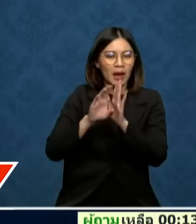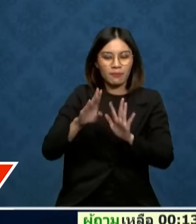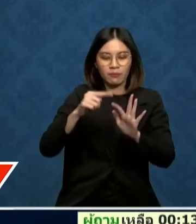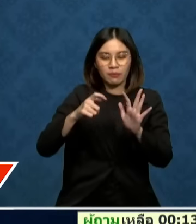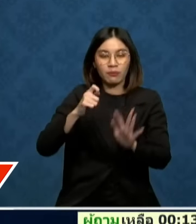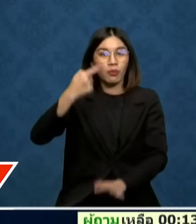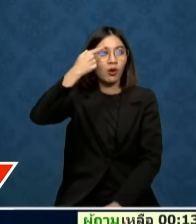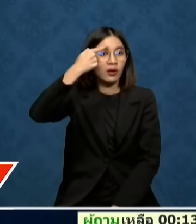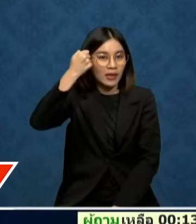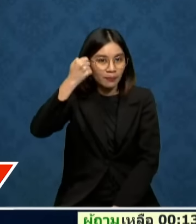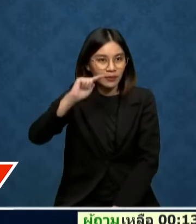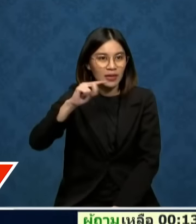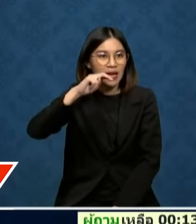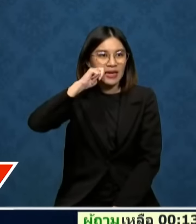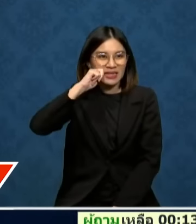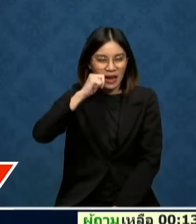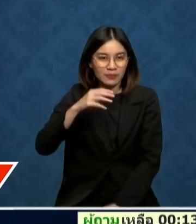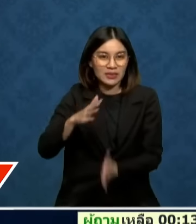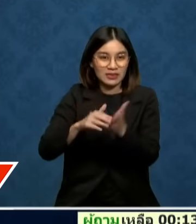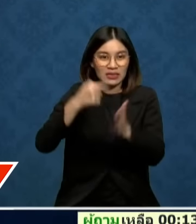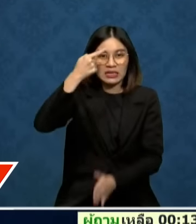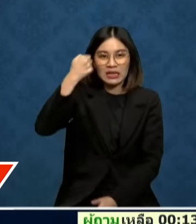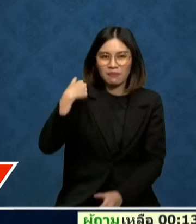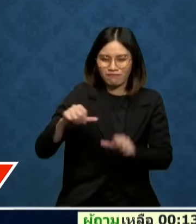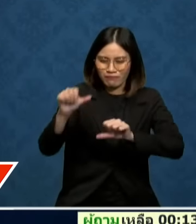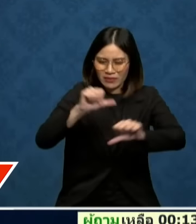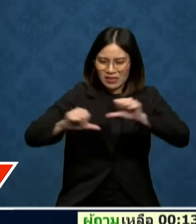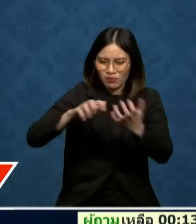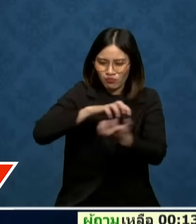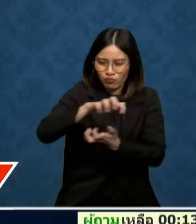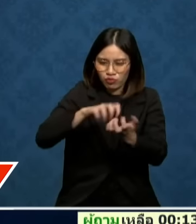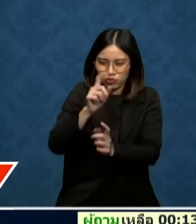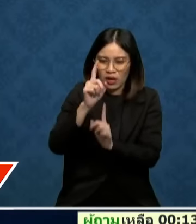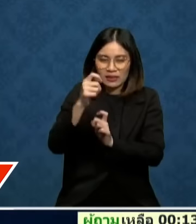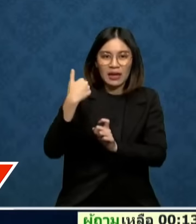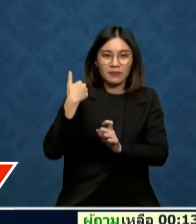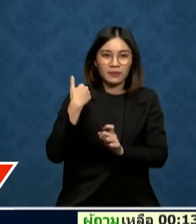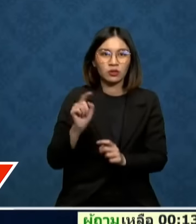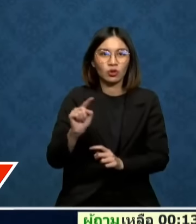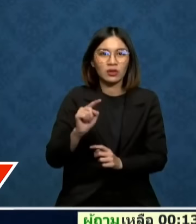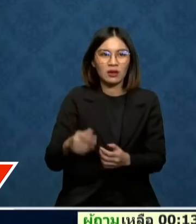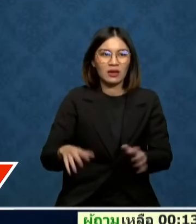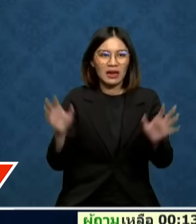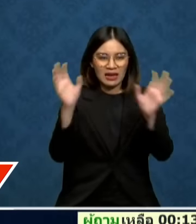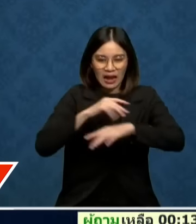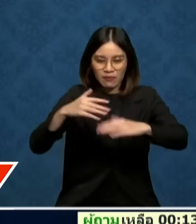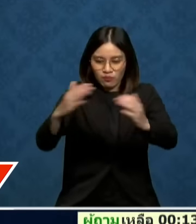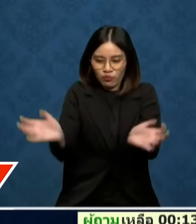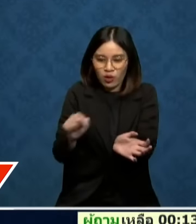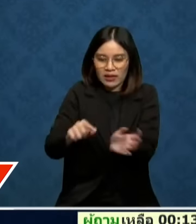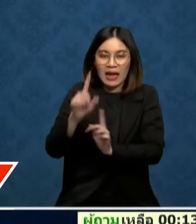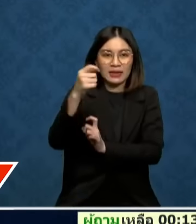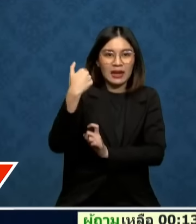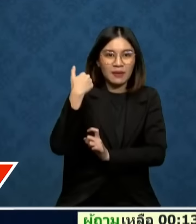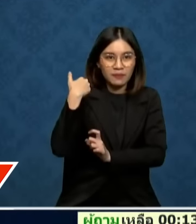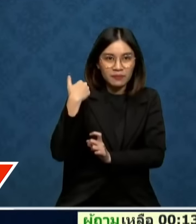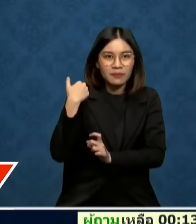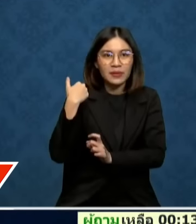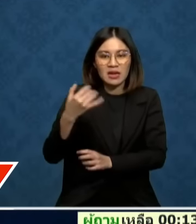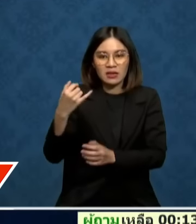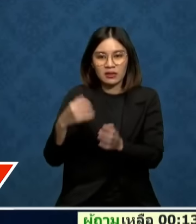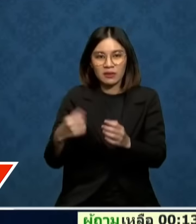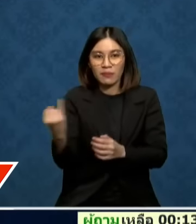ซึ่งเป็นบ่อที่มีน้ำสีดำมีการปนเปื้อนสารเคมีอันตรายจนเข้าขั้นว่าเป็นวัตถุอันตรายไปแล้วมีค่าสารพิษเกินมาตรฐานเยอะ